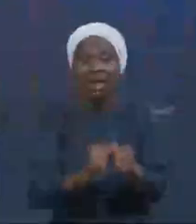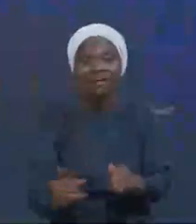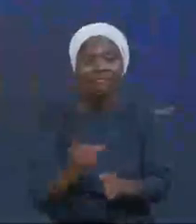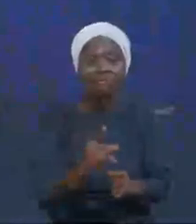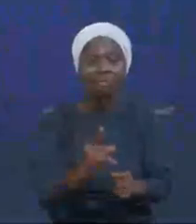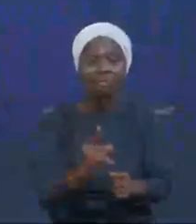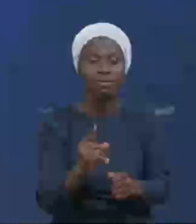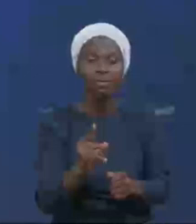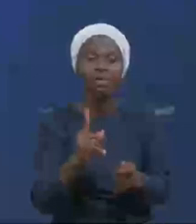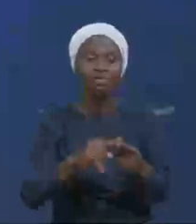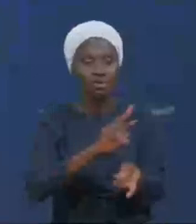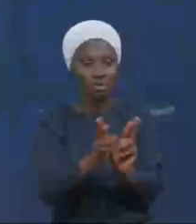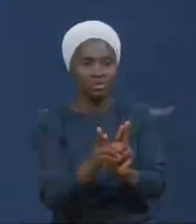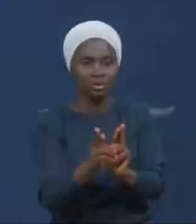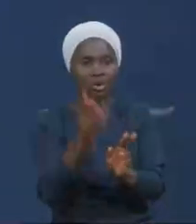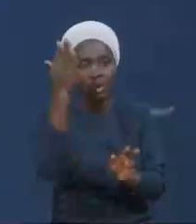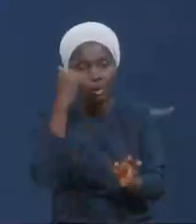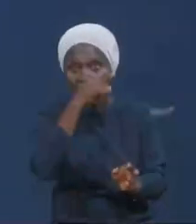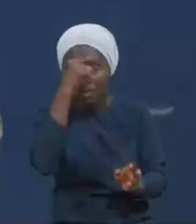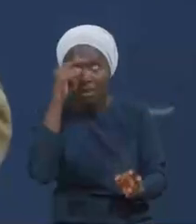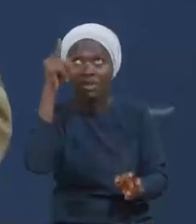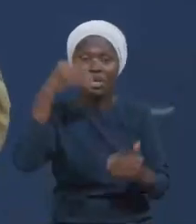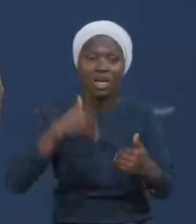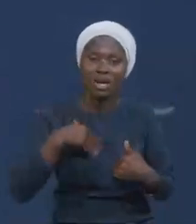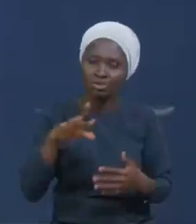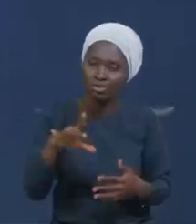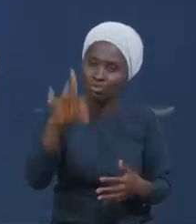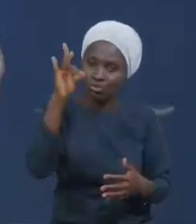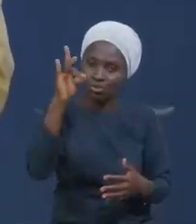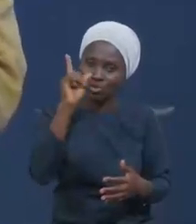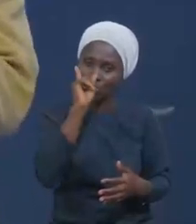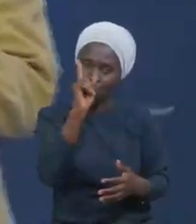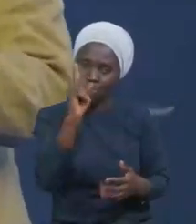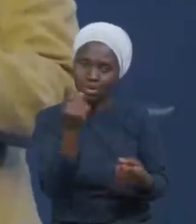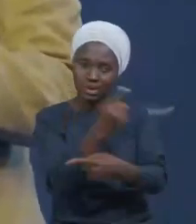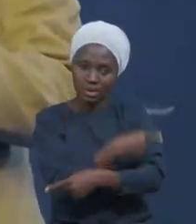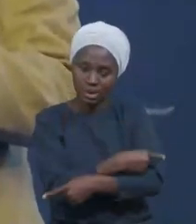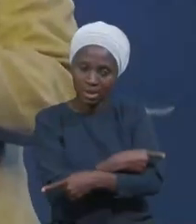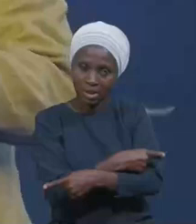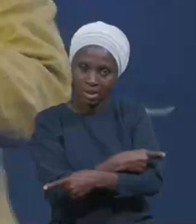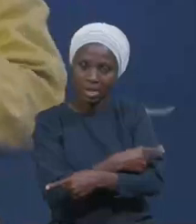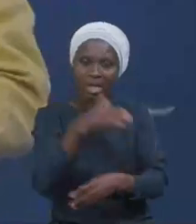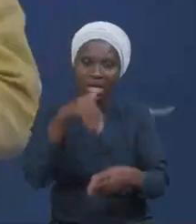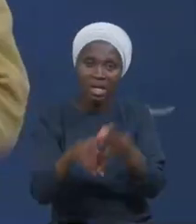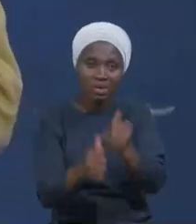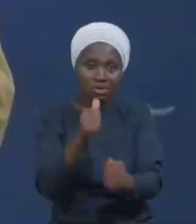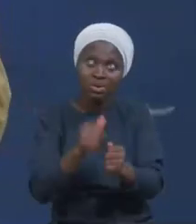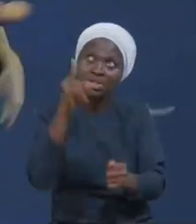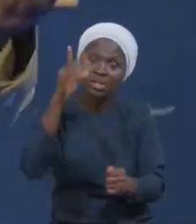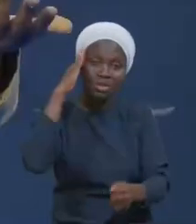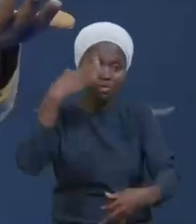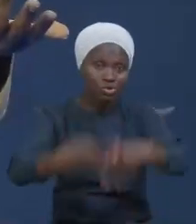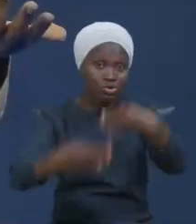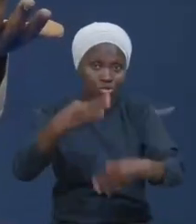jour où il jugera le monde selon la justice, par